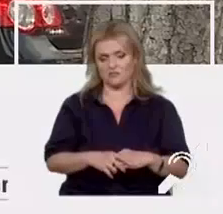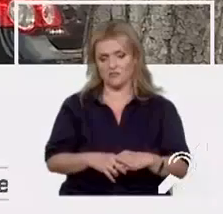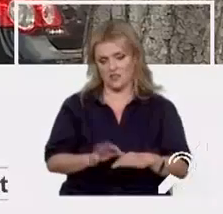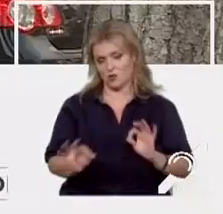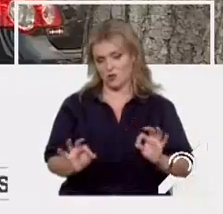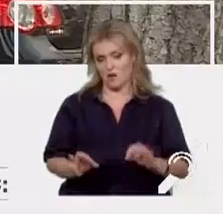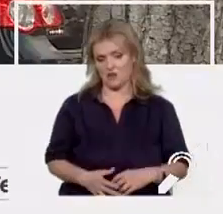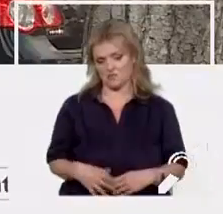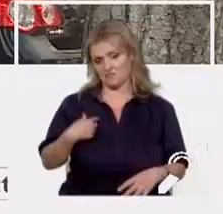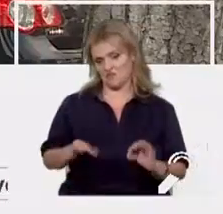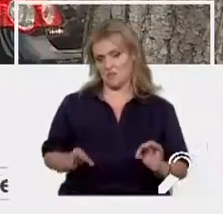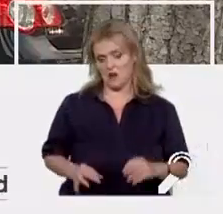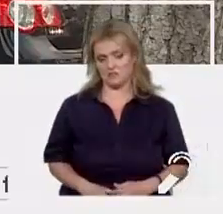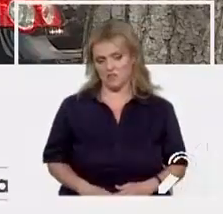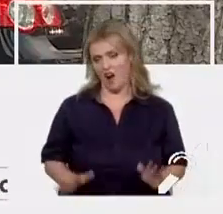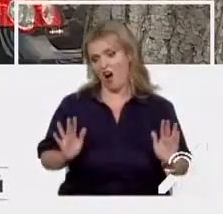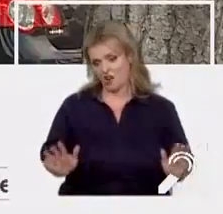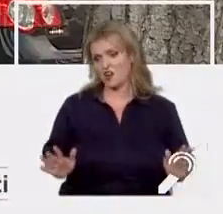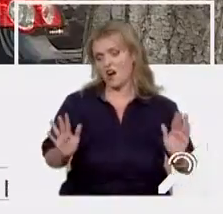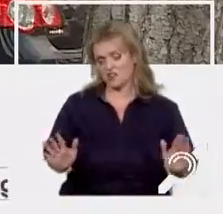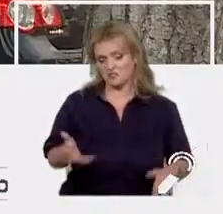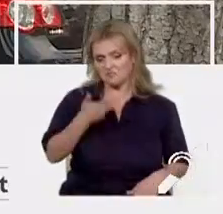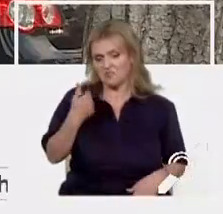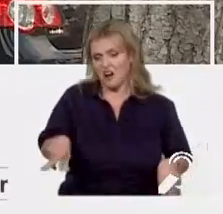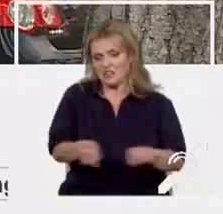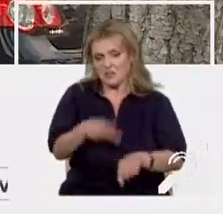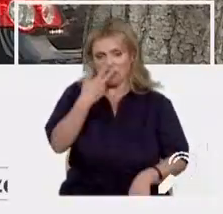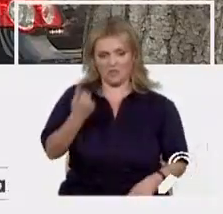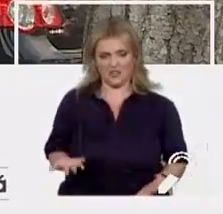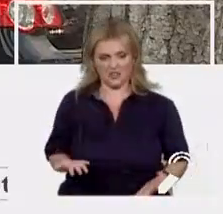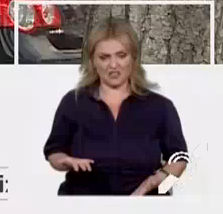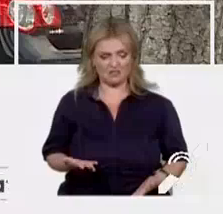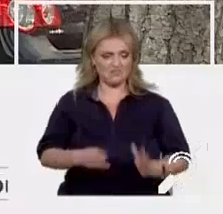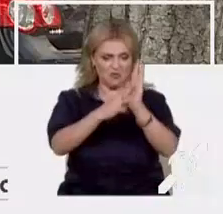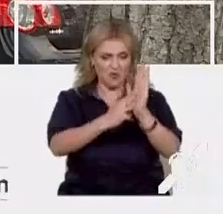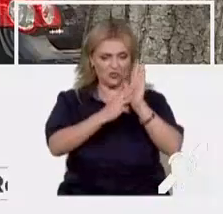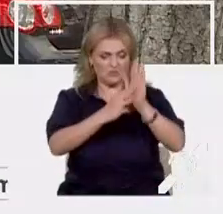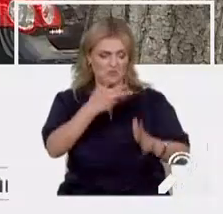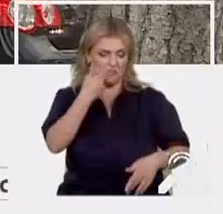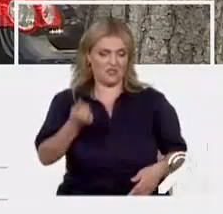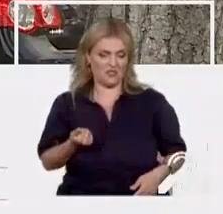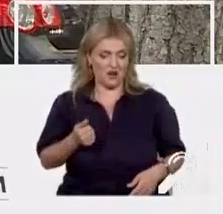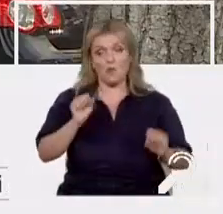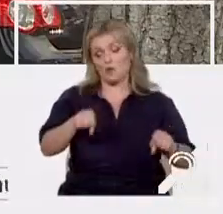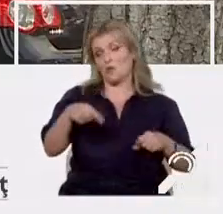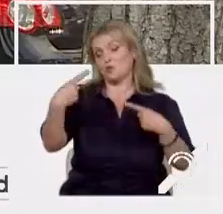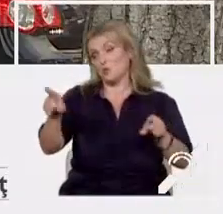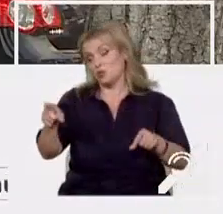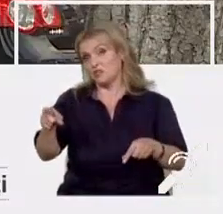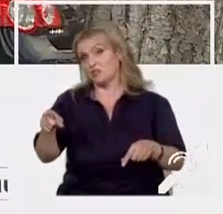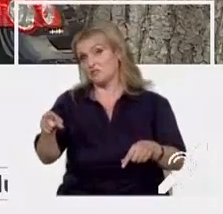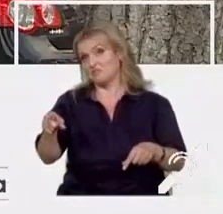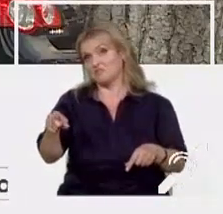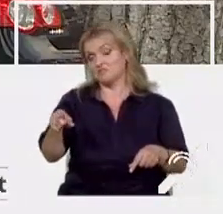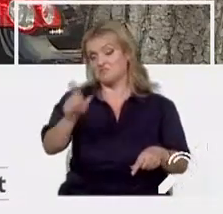eu cred. De ce nu? Așa este, așa suntem obișnuiți deja cu tempoul ăsta. Nu știu, poate altcineva îi pare mai mult,